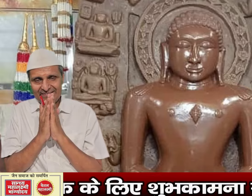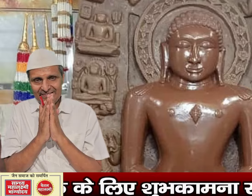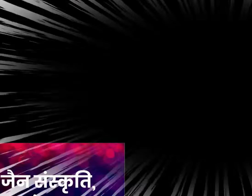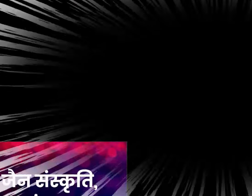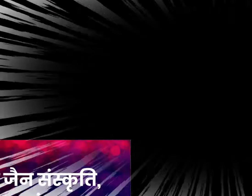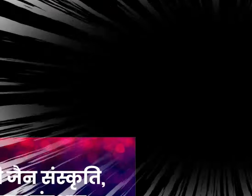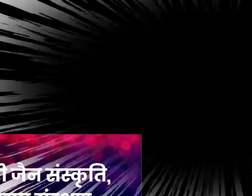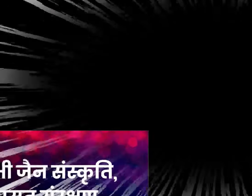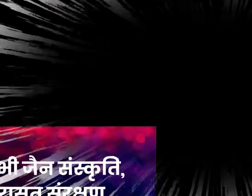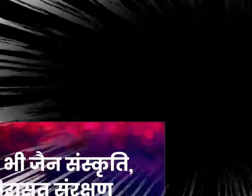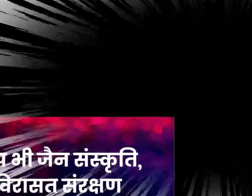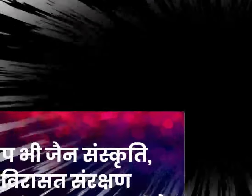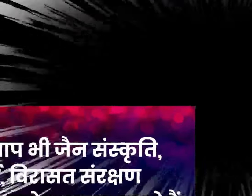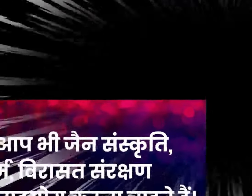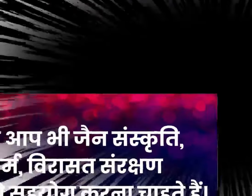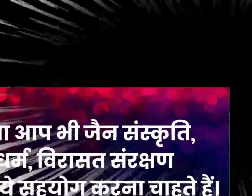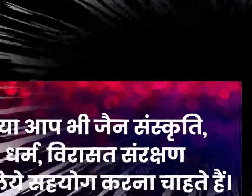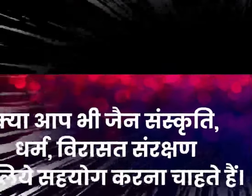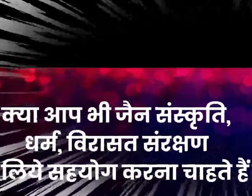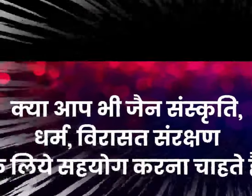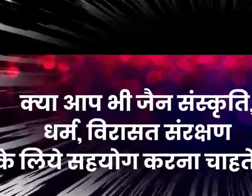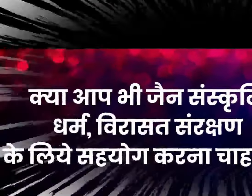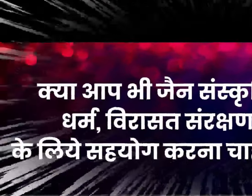सादर जय ज